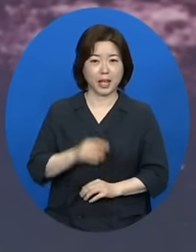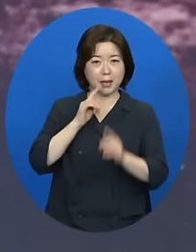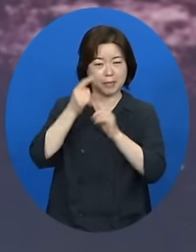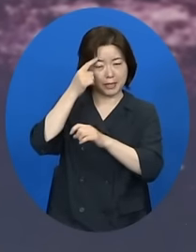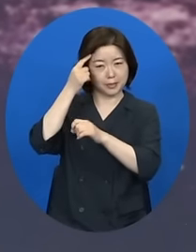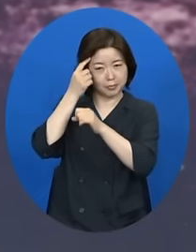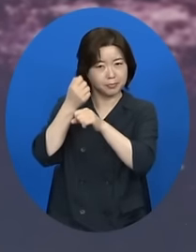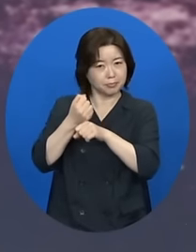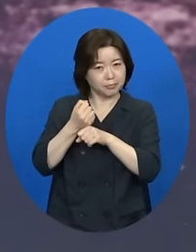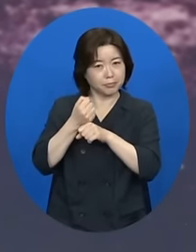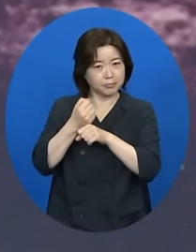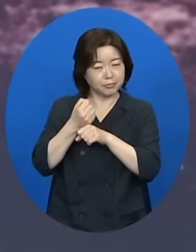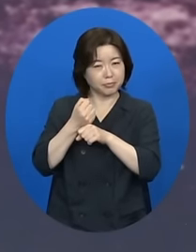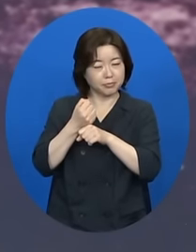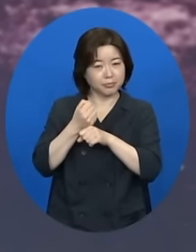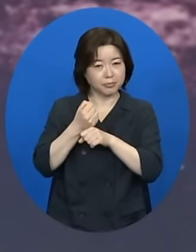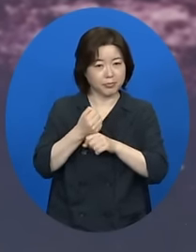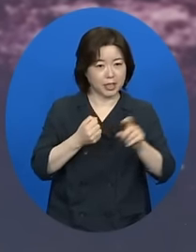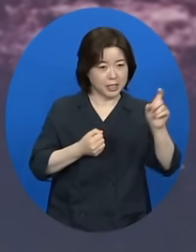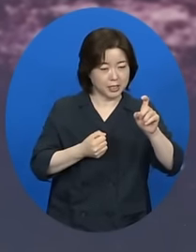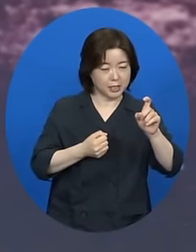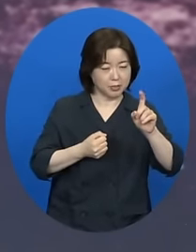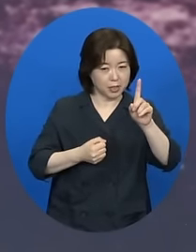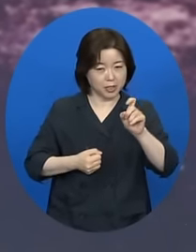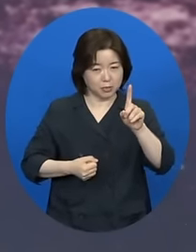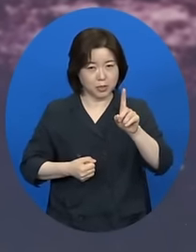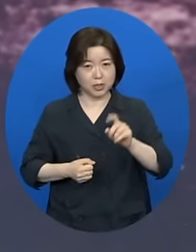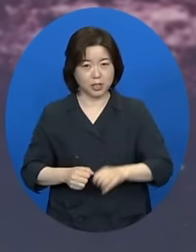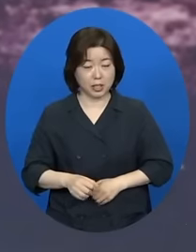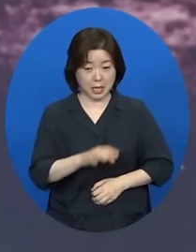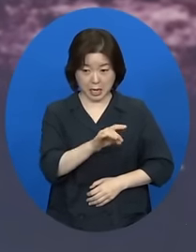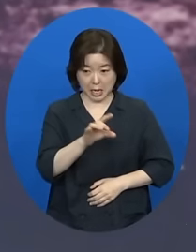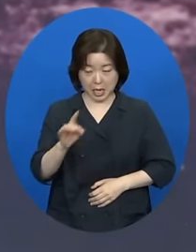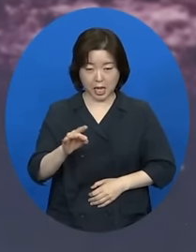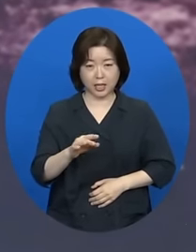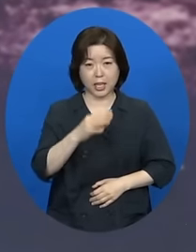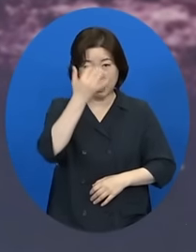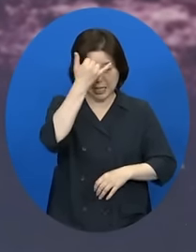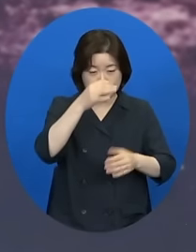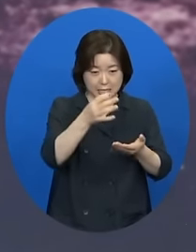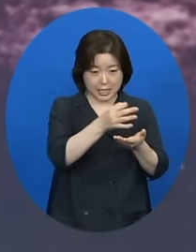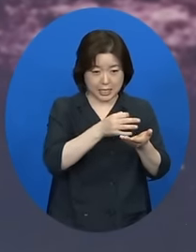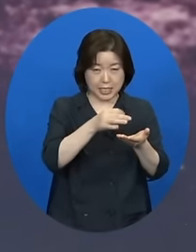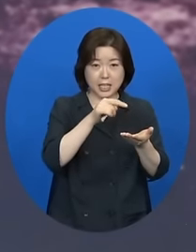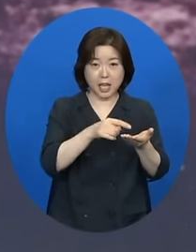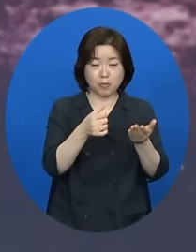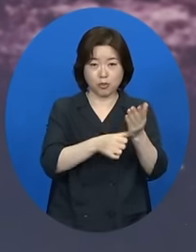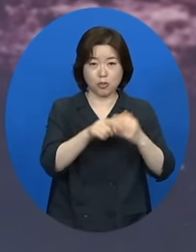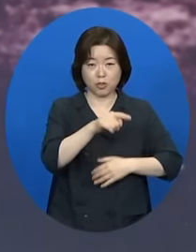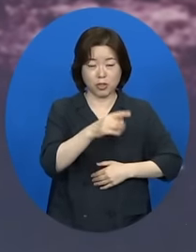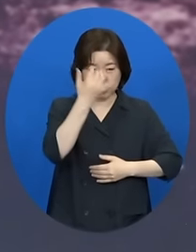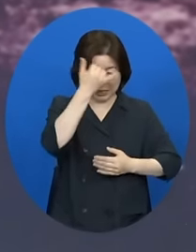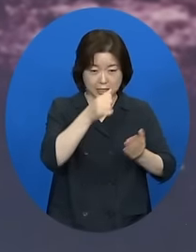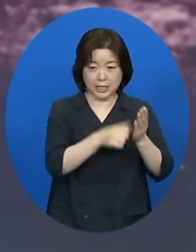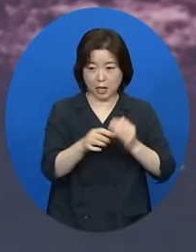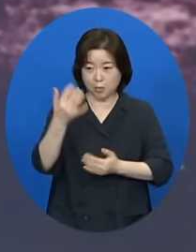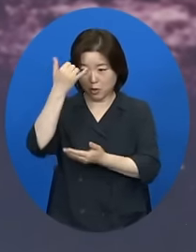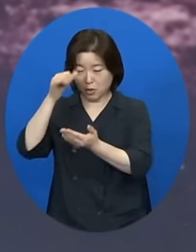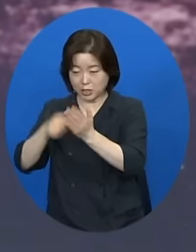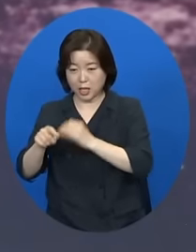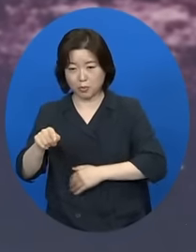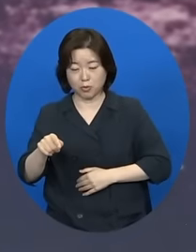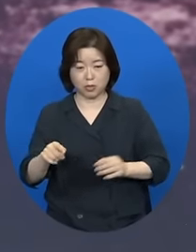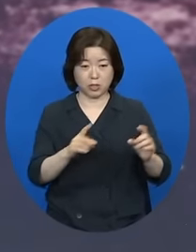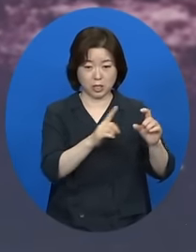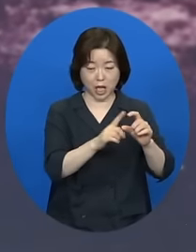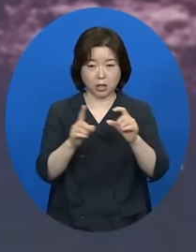해봤습니다. 10절과 11절에 각각 예물이라고 번역된 단어가 나와요. 10절과 11절에 예물, 예물. 근데 이 두 단어가 다른